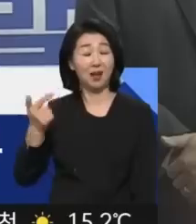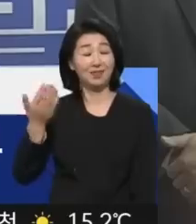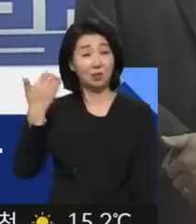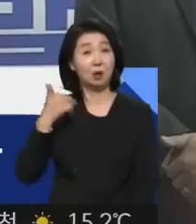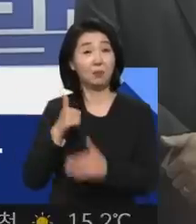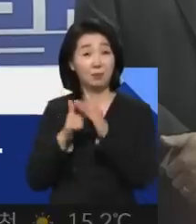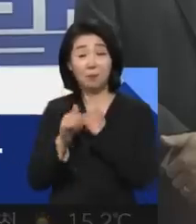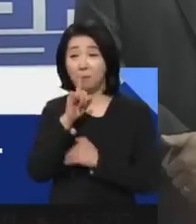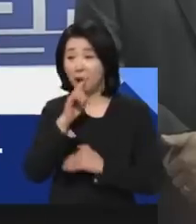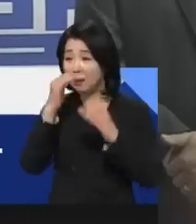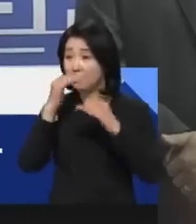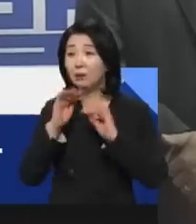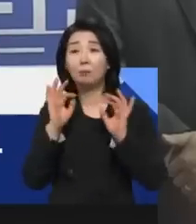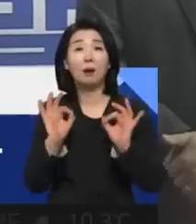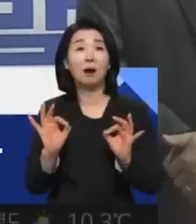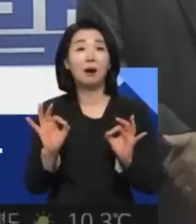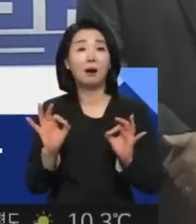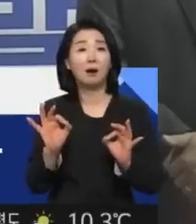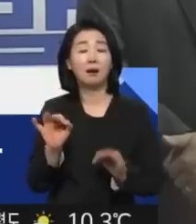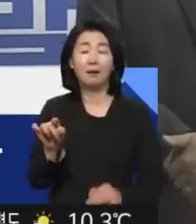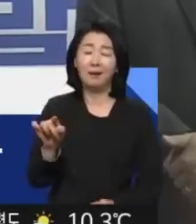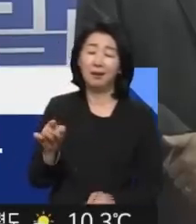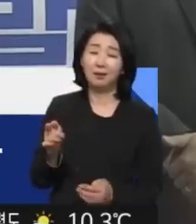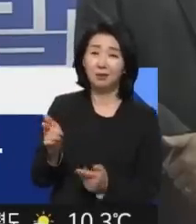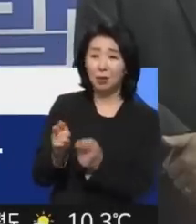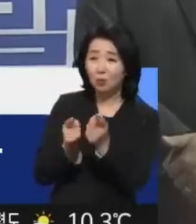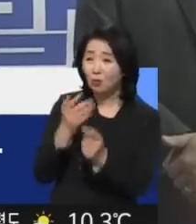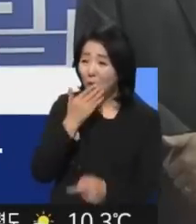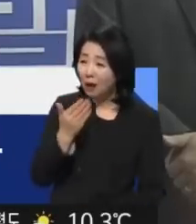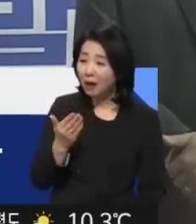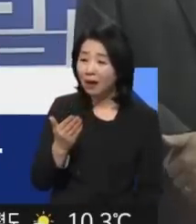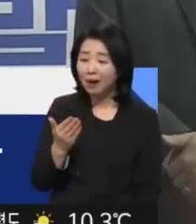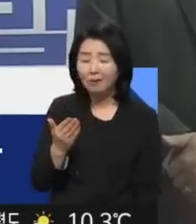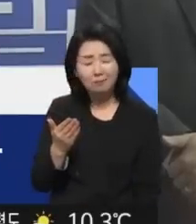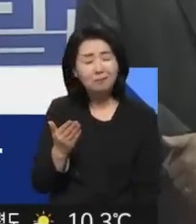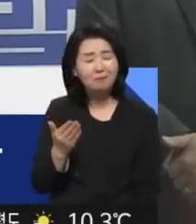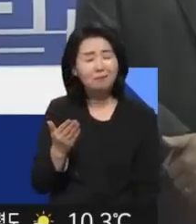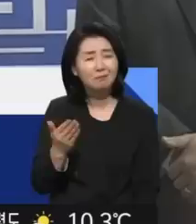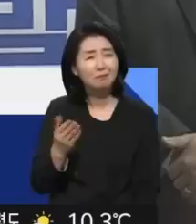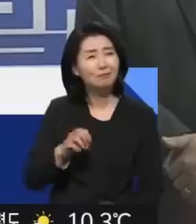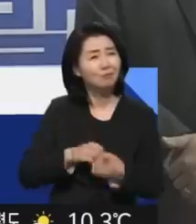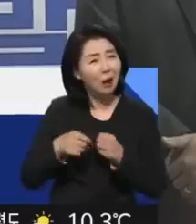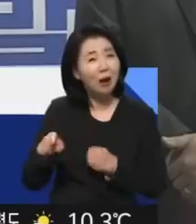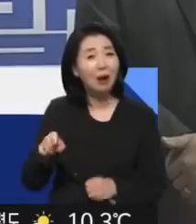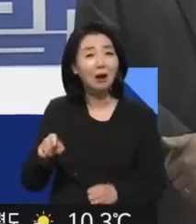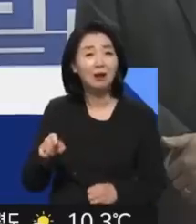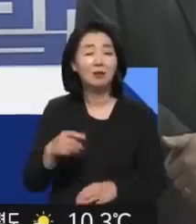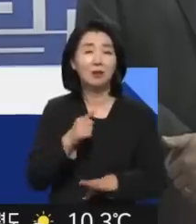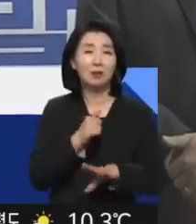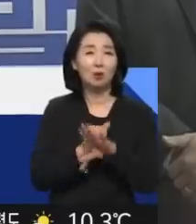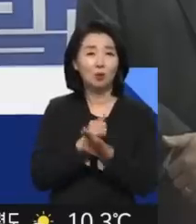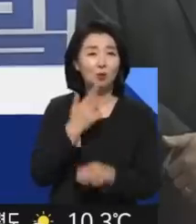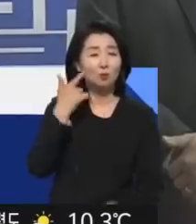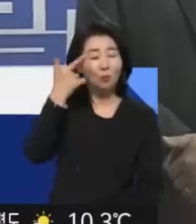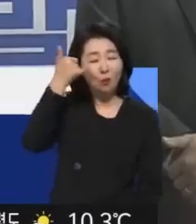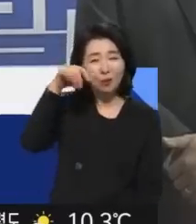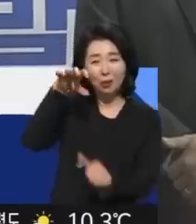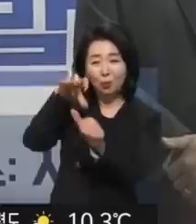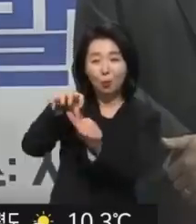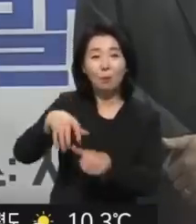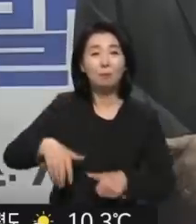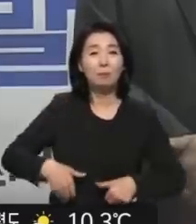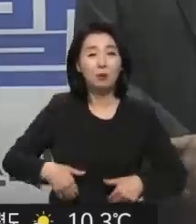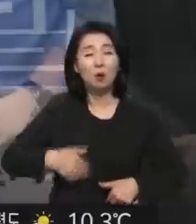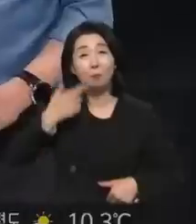대표님 하시는 말씀 보세요. 저게 통제되는 말입니까? 저게? 그래서 정강훈 목사의 통제를 받아야 되는 거예요. 미국처럼.